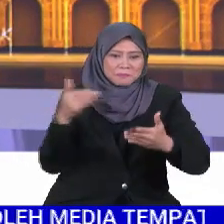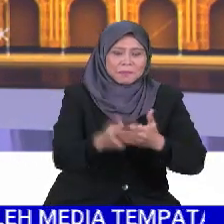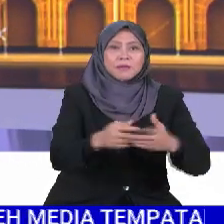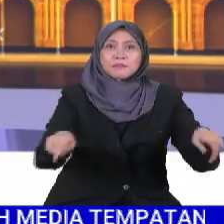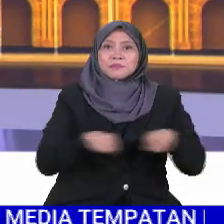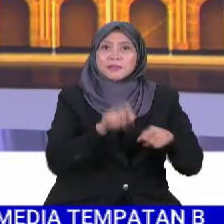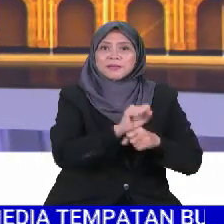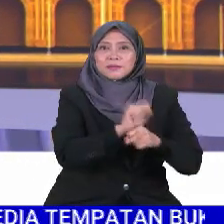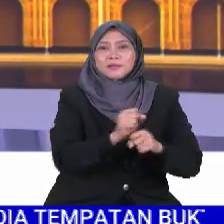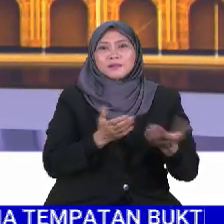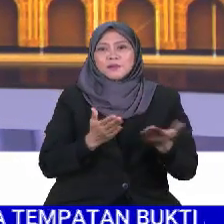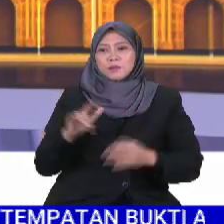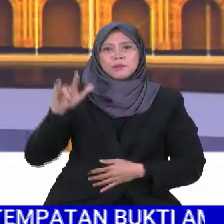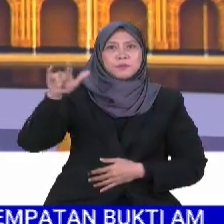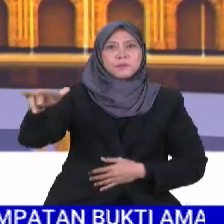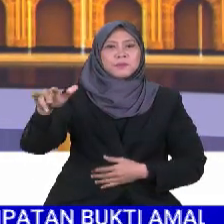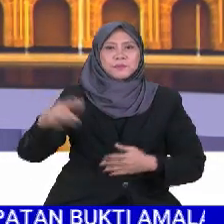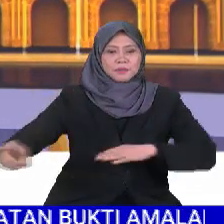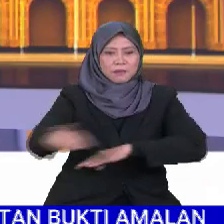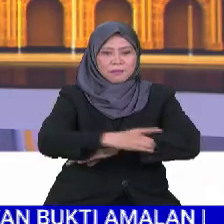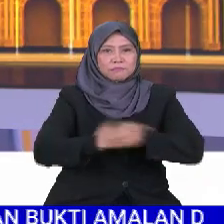petugas sama Adam melalui larutan